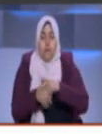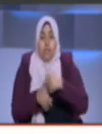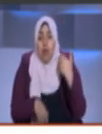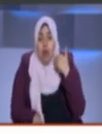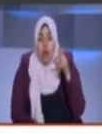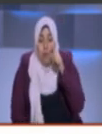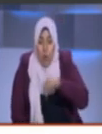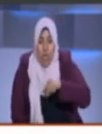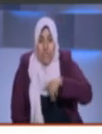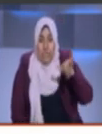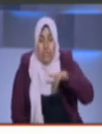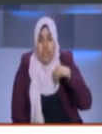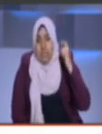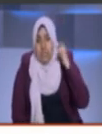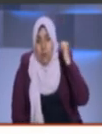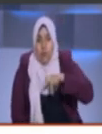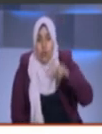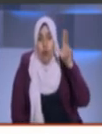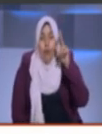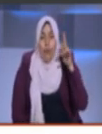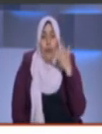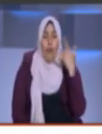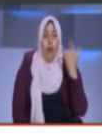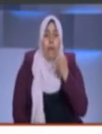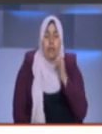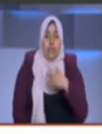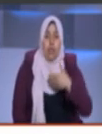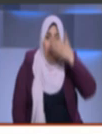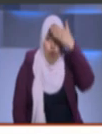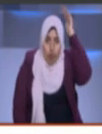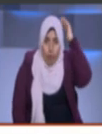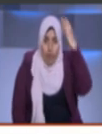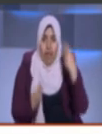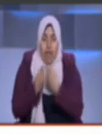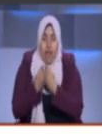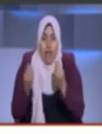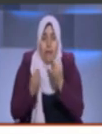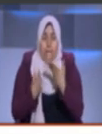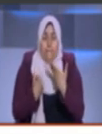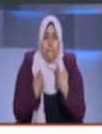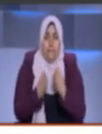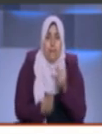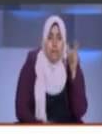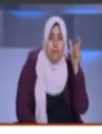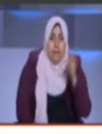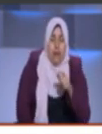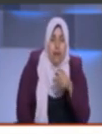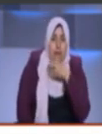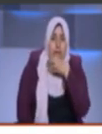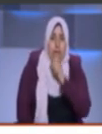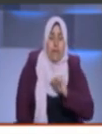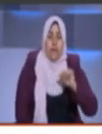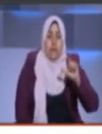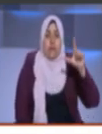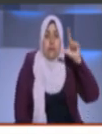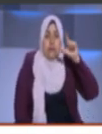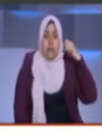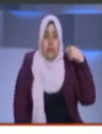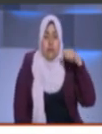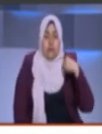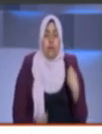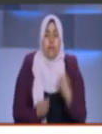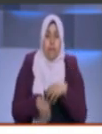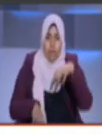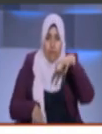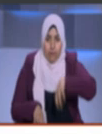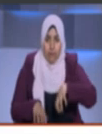من المتوقع أن يتحدث بوريس جونسون مع ملكة بريطانيا، وذلك سيكون من مقر إقامته